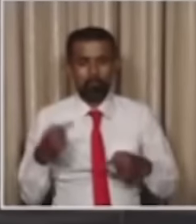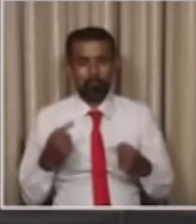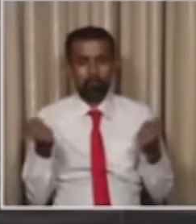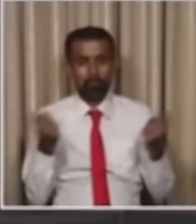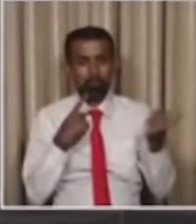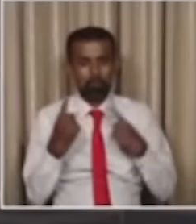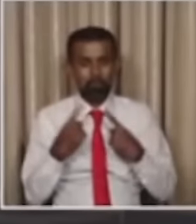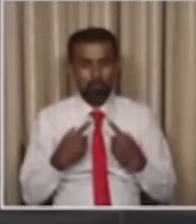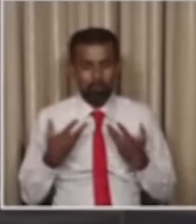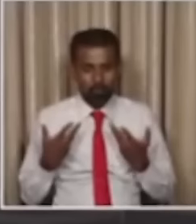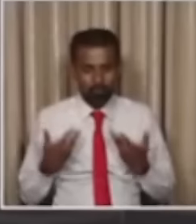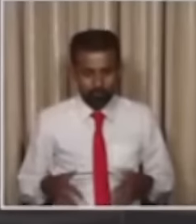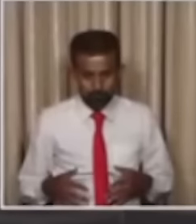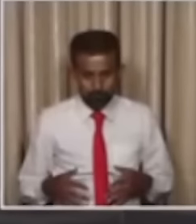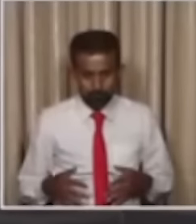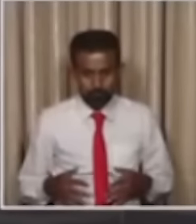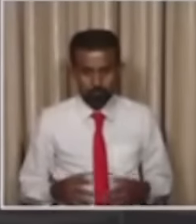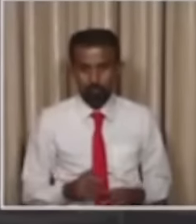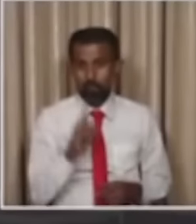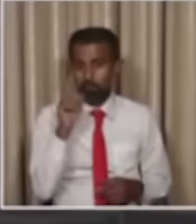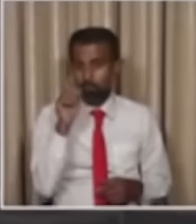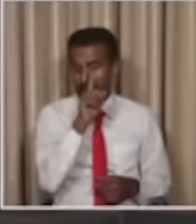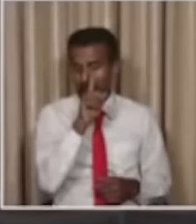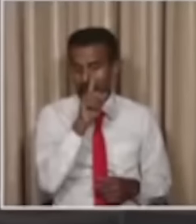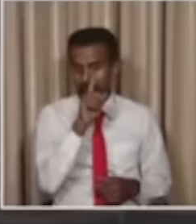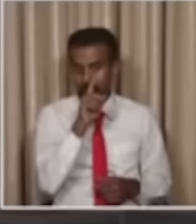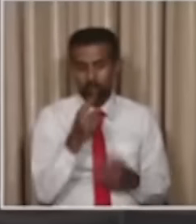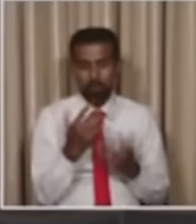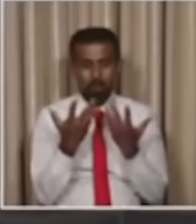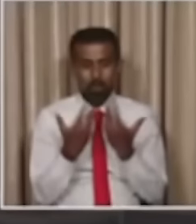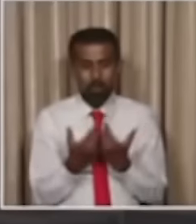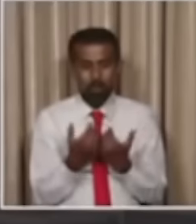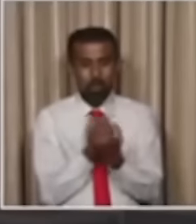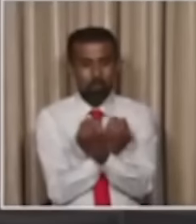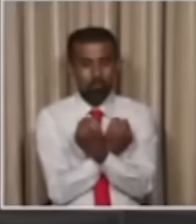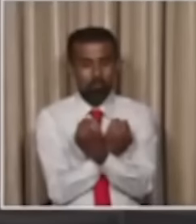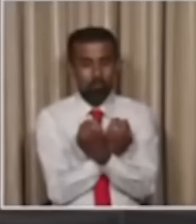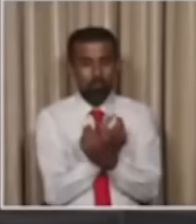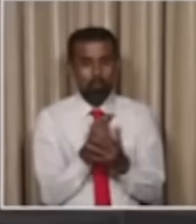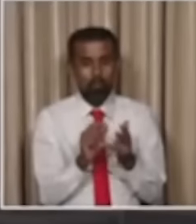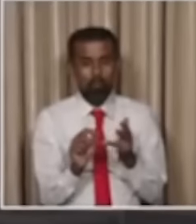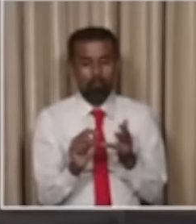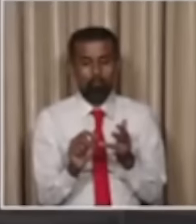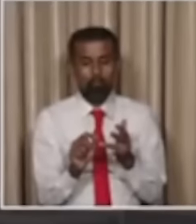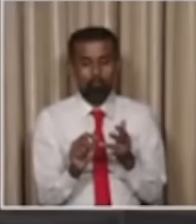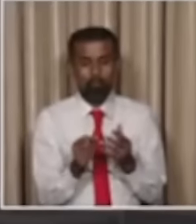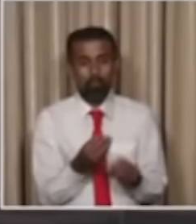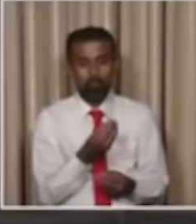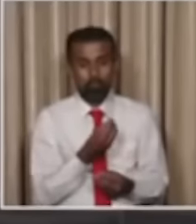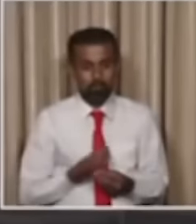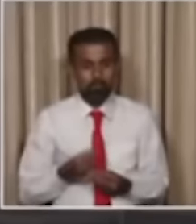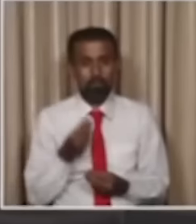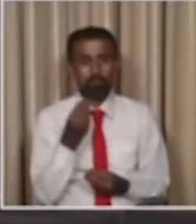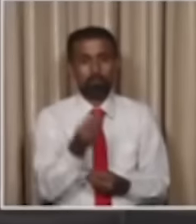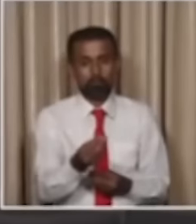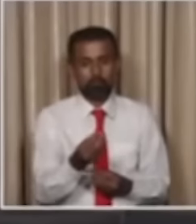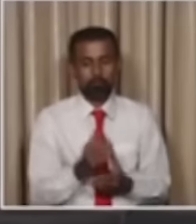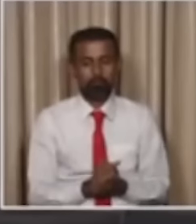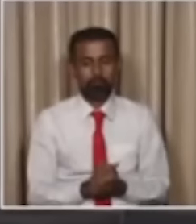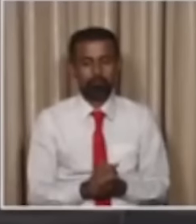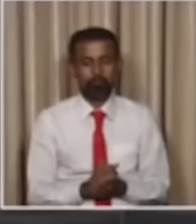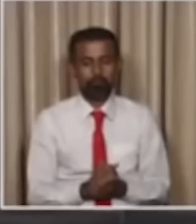කරන ලදී. එබැවින් මුලින්ම එම සංඛ්‍යාවන් පොලිස් මූලාශ්‍ර මත පදනම්ව ලබා දීමට මා තීරණය කළා.